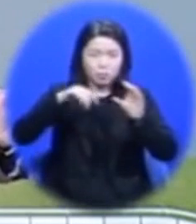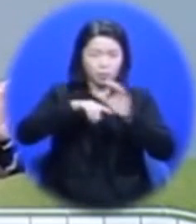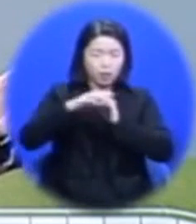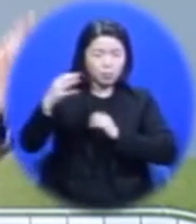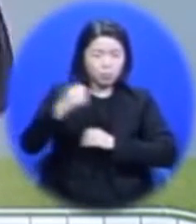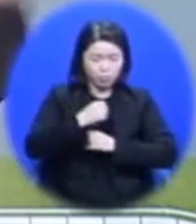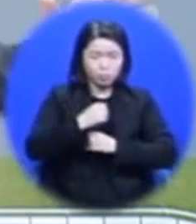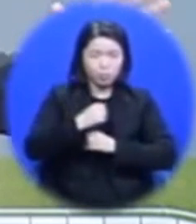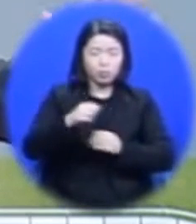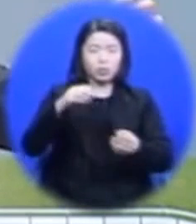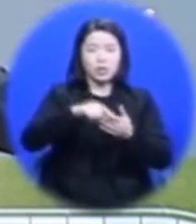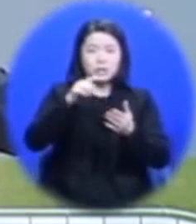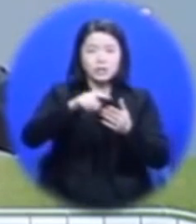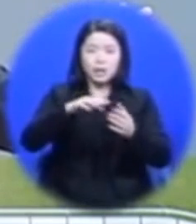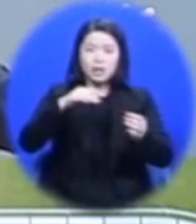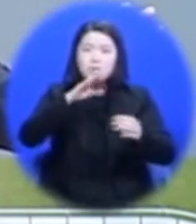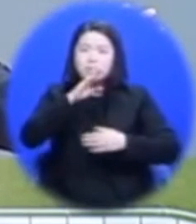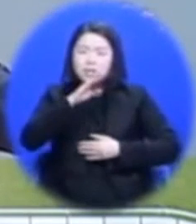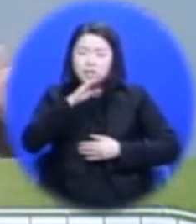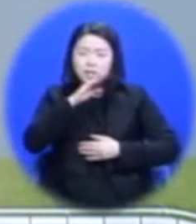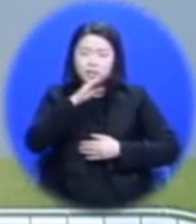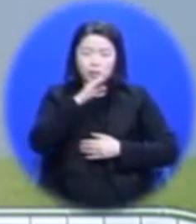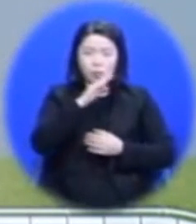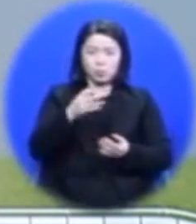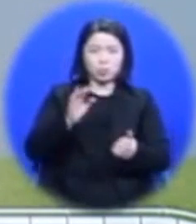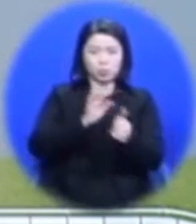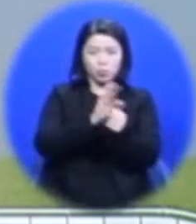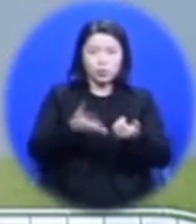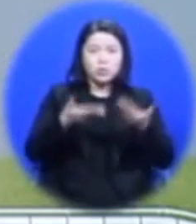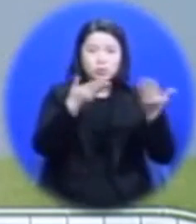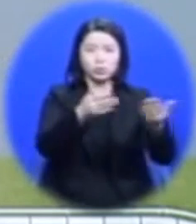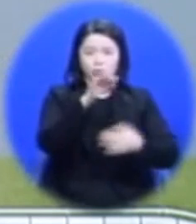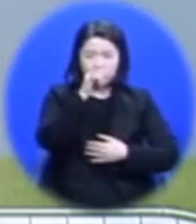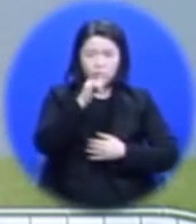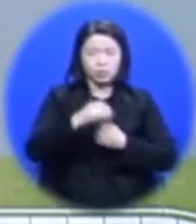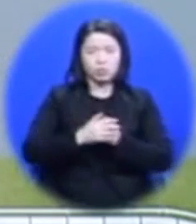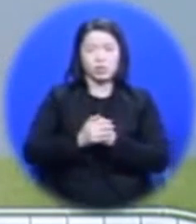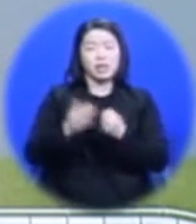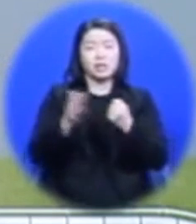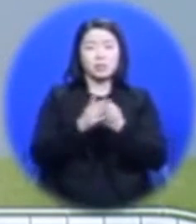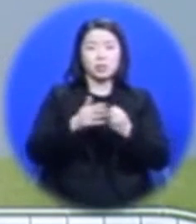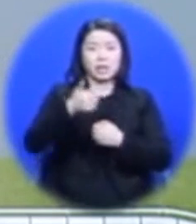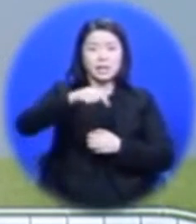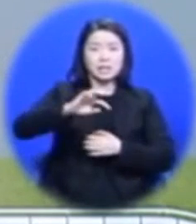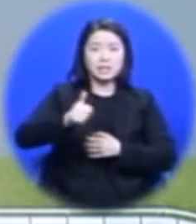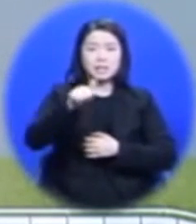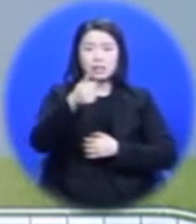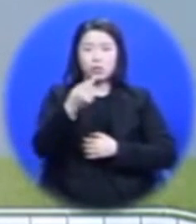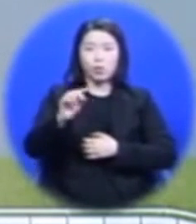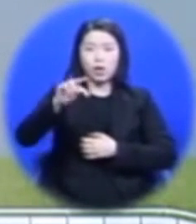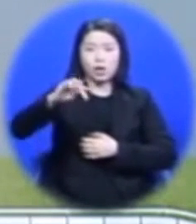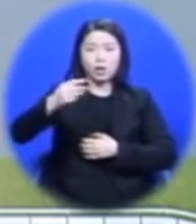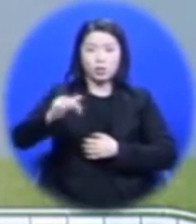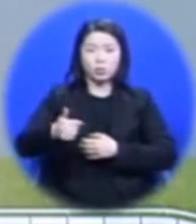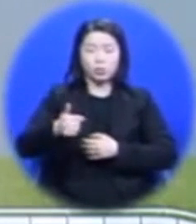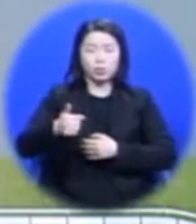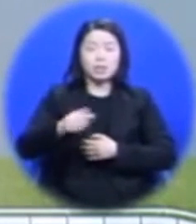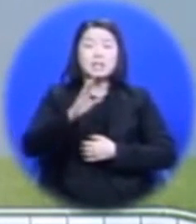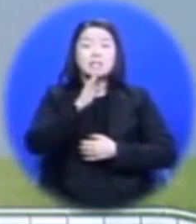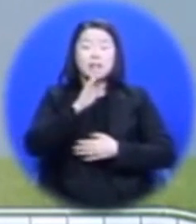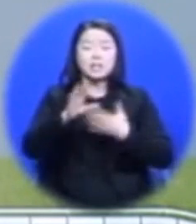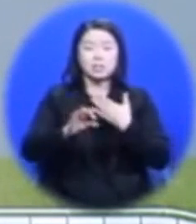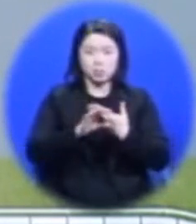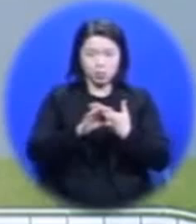사실이라고 권위를 부여했어요, 진화론을. 자, 진화론이 사실이라면 하나님 창조하신